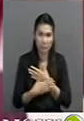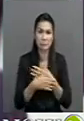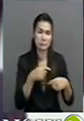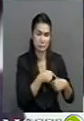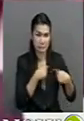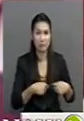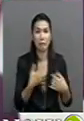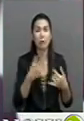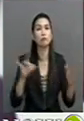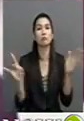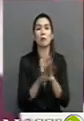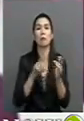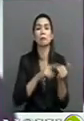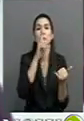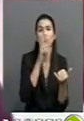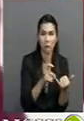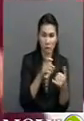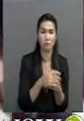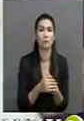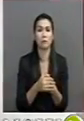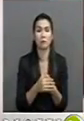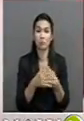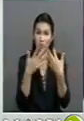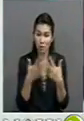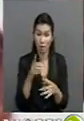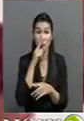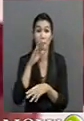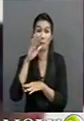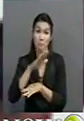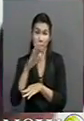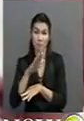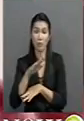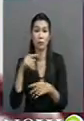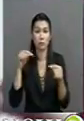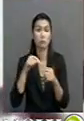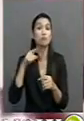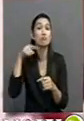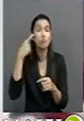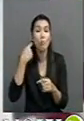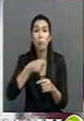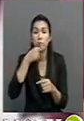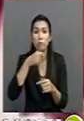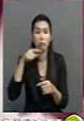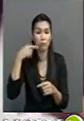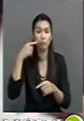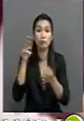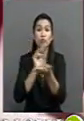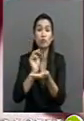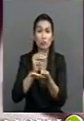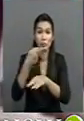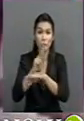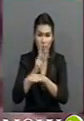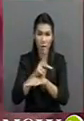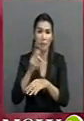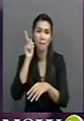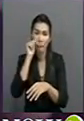ถึงแก่ความตายนะครับเป็นการเพิ่มโทษขึ้นมาส่วนช่วงบ่ายครับคุณปวีณาพร้อมกับคุณแม่นะฮะก็เดินทางมาที่สถาบันนิ